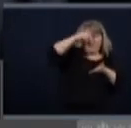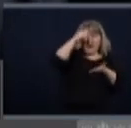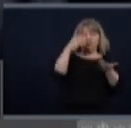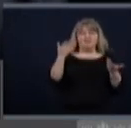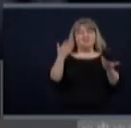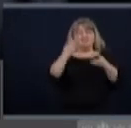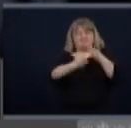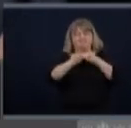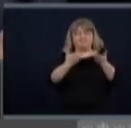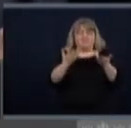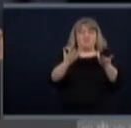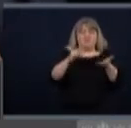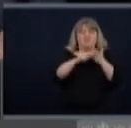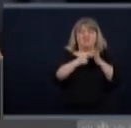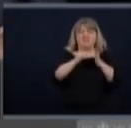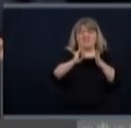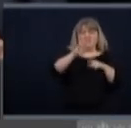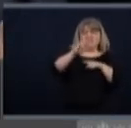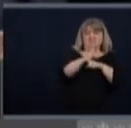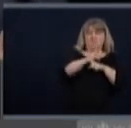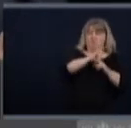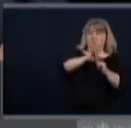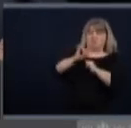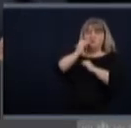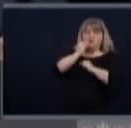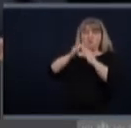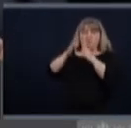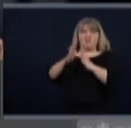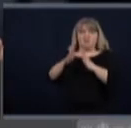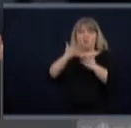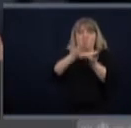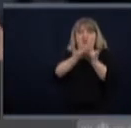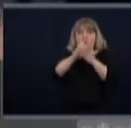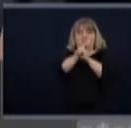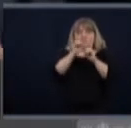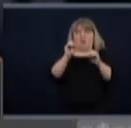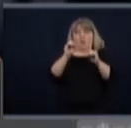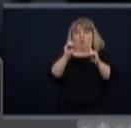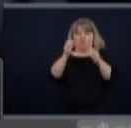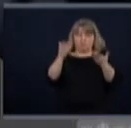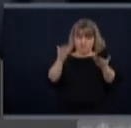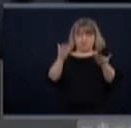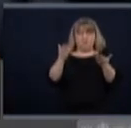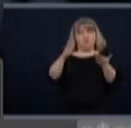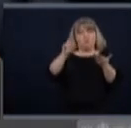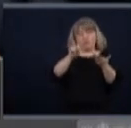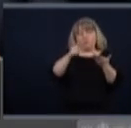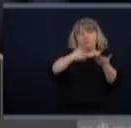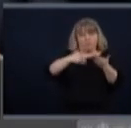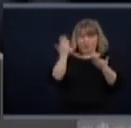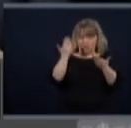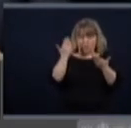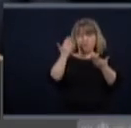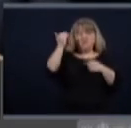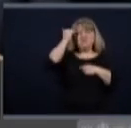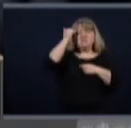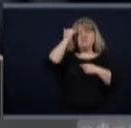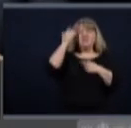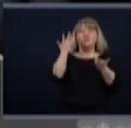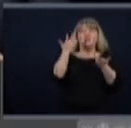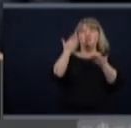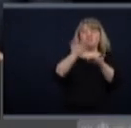ne restent pas 6 mois sans être allés à l'école. Donc, on sait ce qu'on appelle dans le jargon